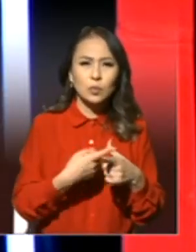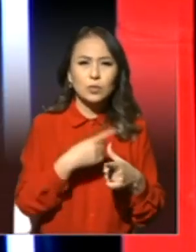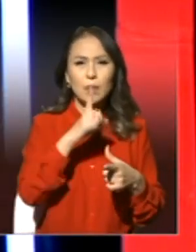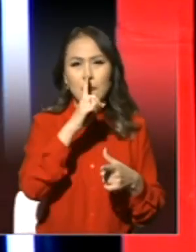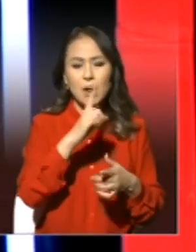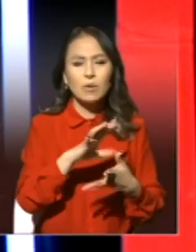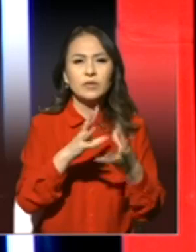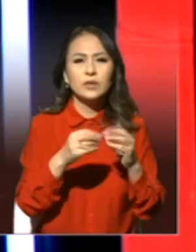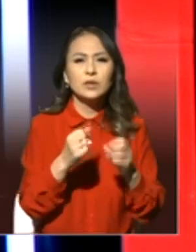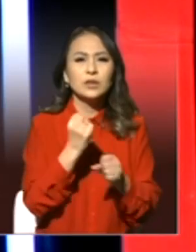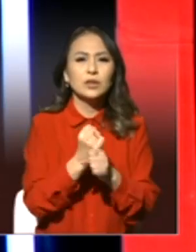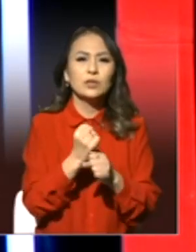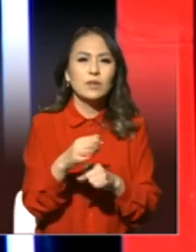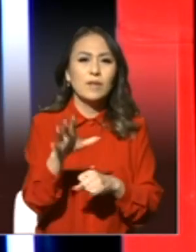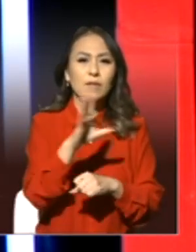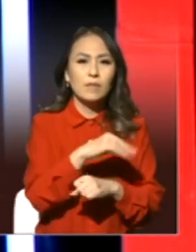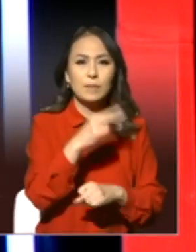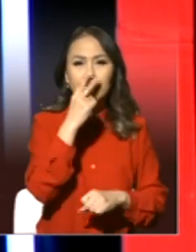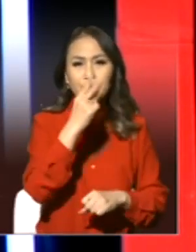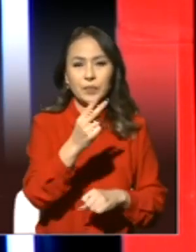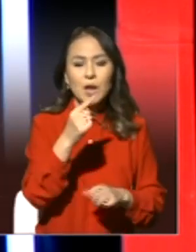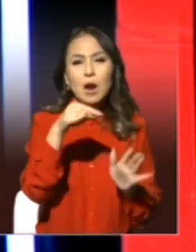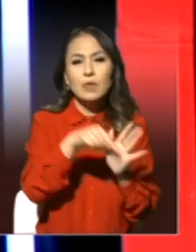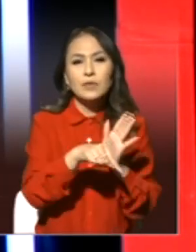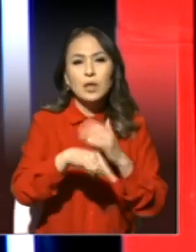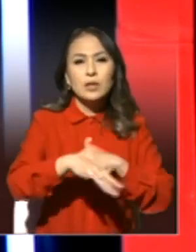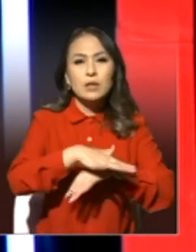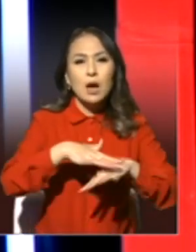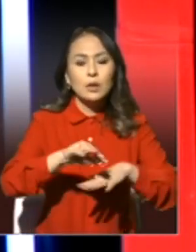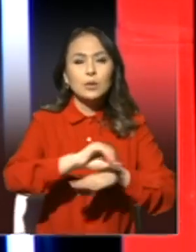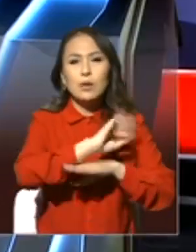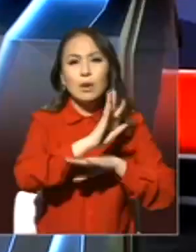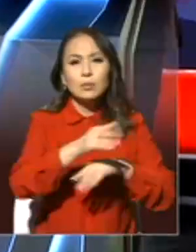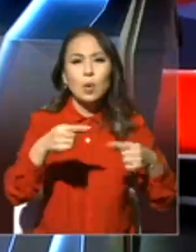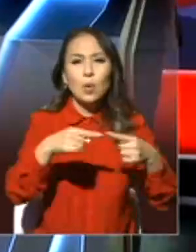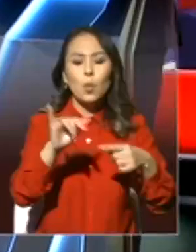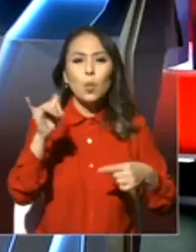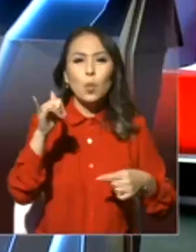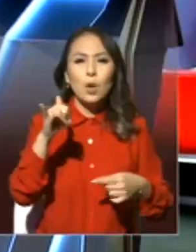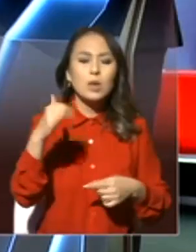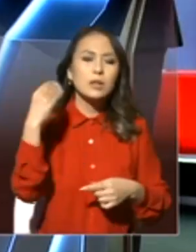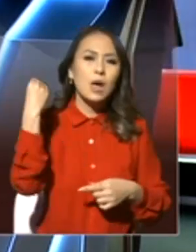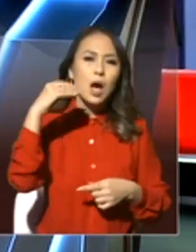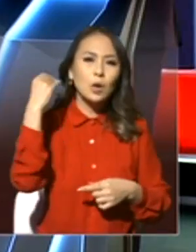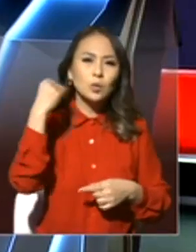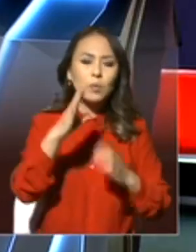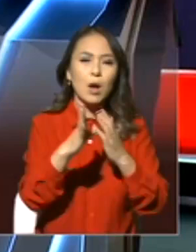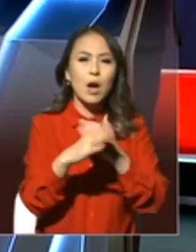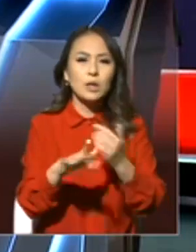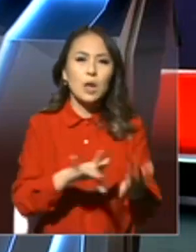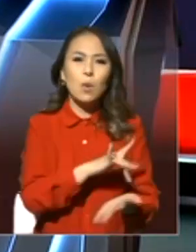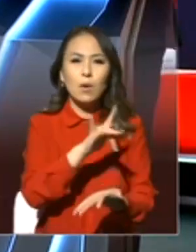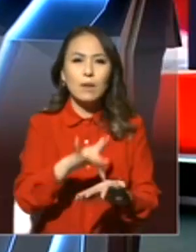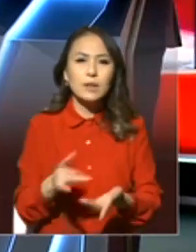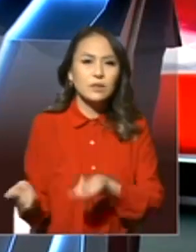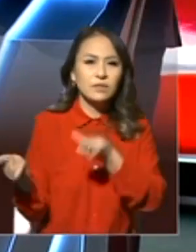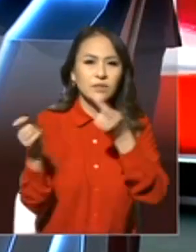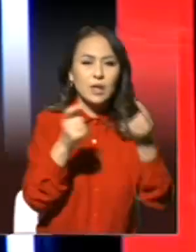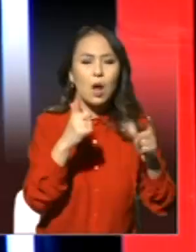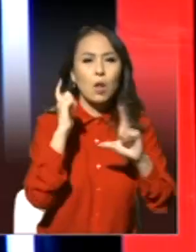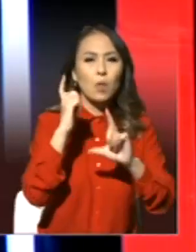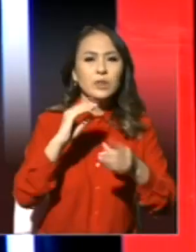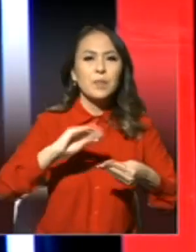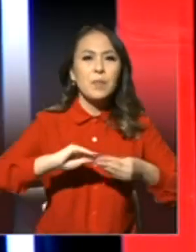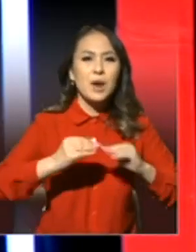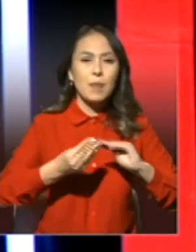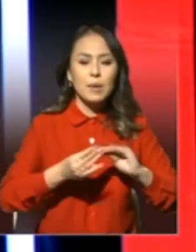Оларға экспорт солай болып көрінуі мүмкін. Ал ішкі нарықты қамту жағынан мысалға Орал, Атырау, Ақтөбе, батыс жақтарға, орталық Қазақстанға жеткізу логистикалық